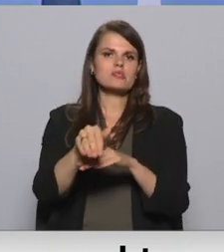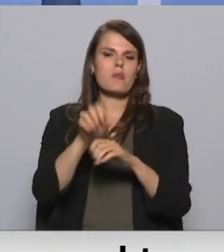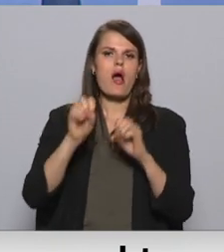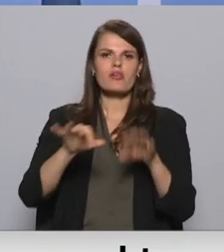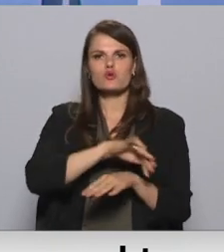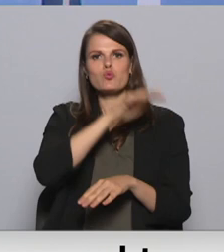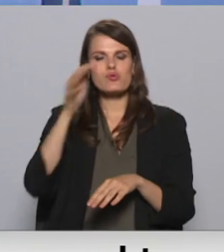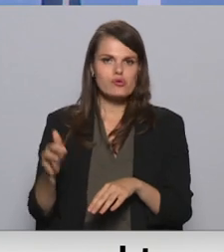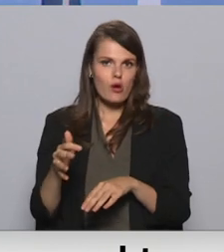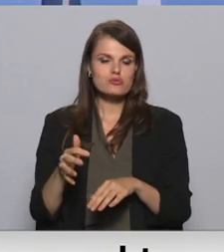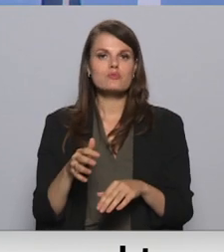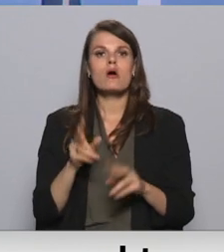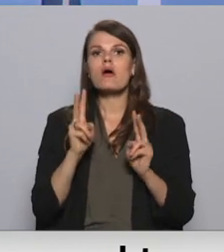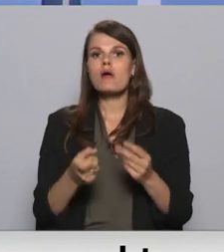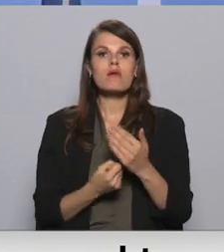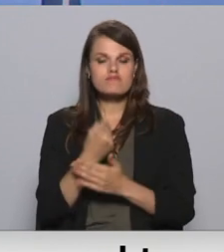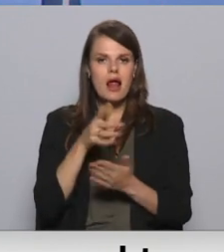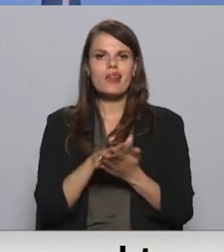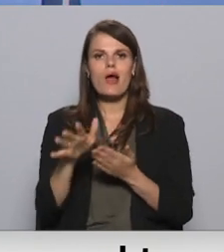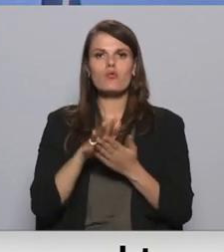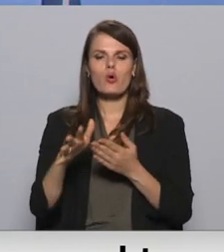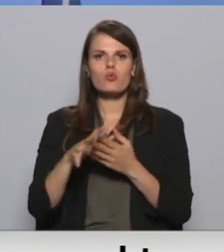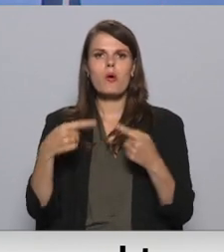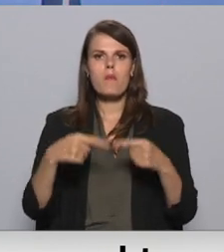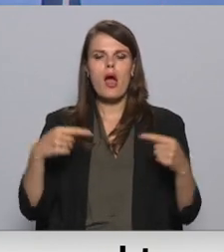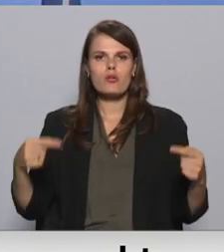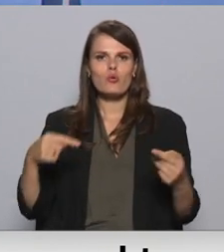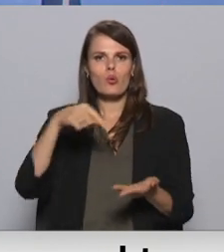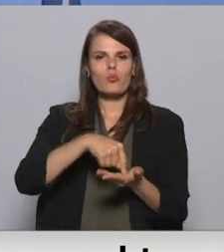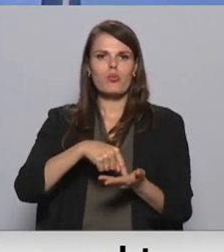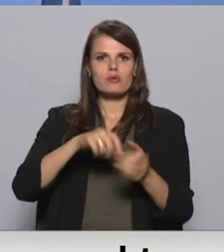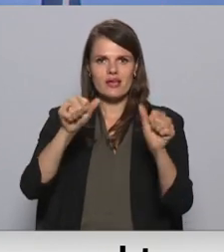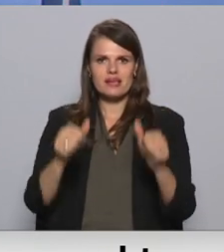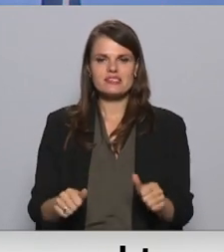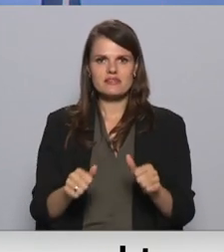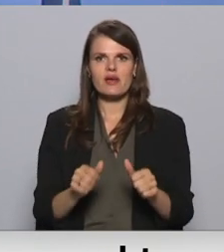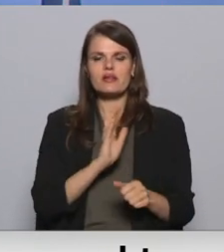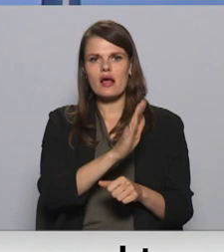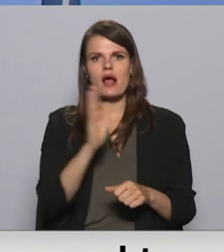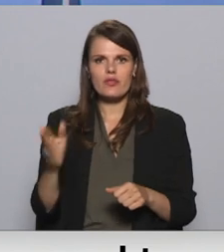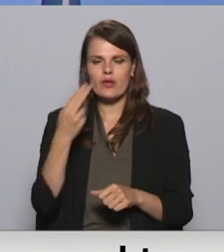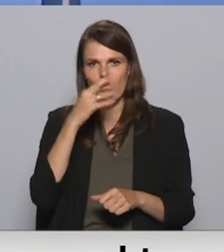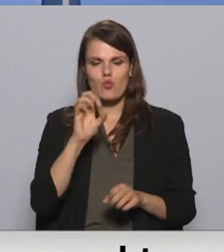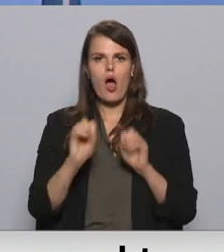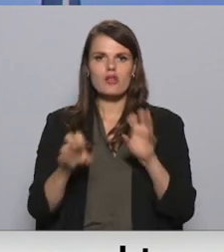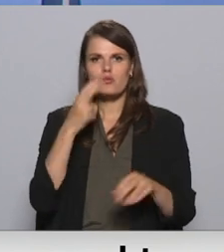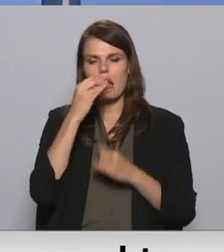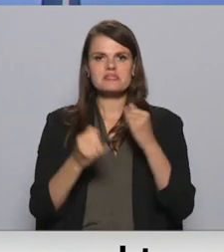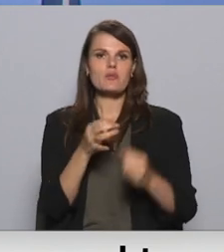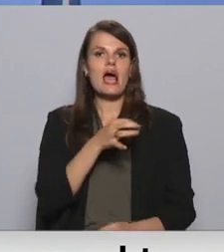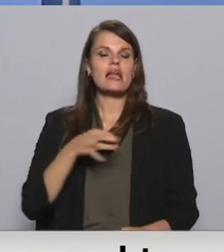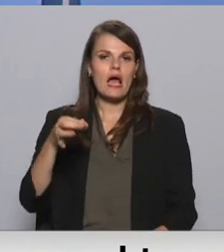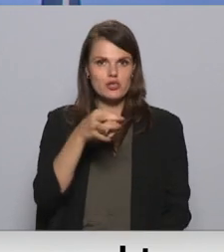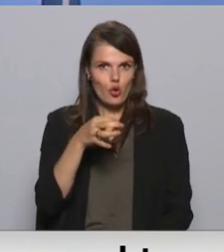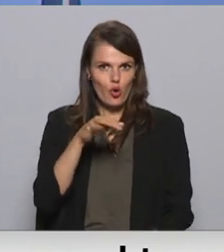no līdzekļiem ir lietotu mantu apmaiņas punktu izveide katrā no 10 atkritumu apsaimniekošanas reģioniem. Dienvidkurzemē